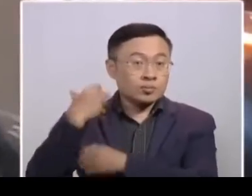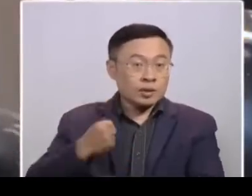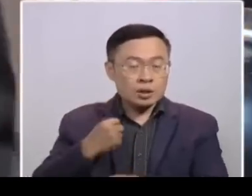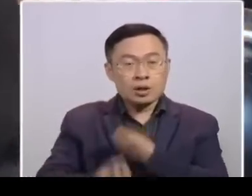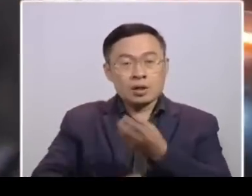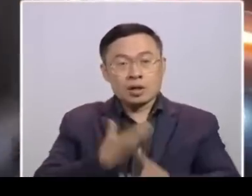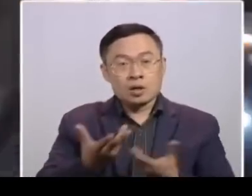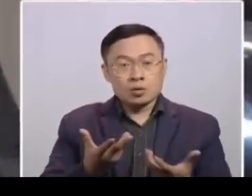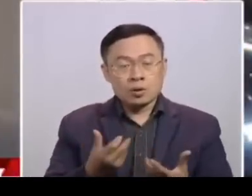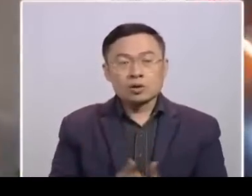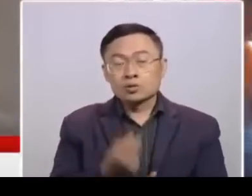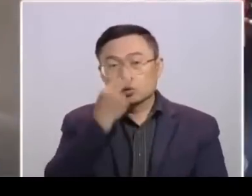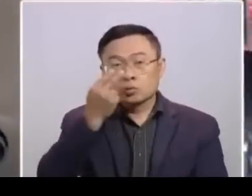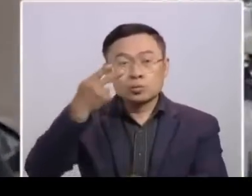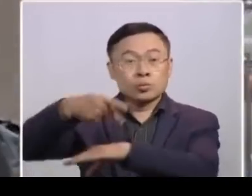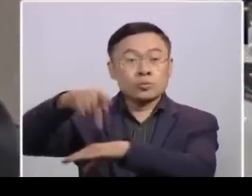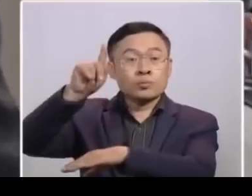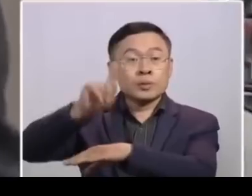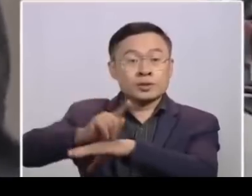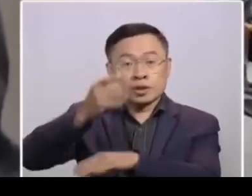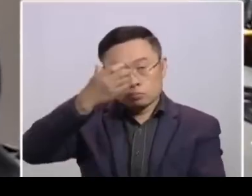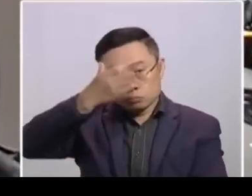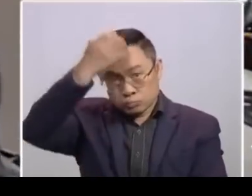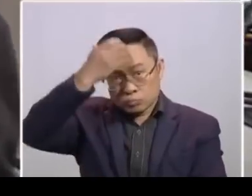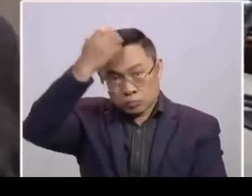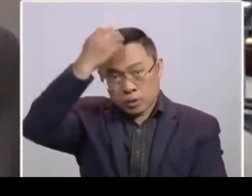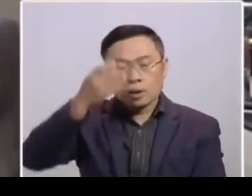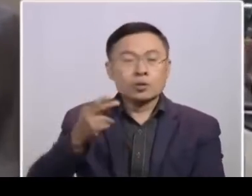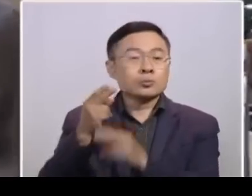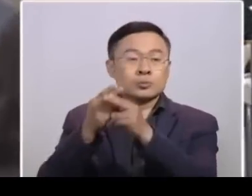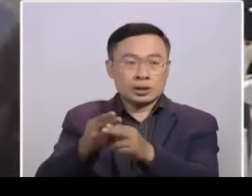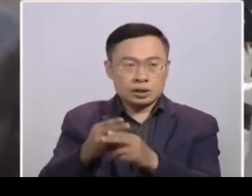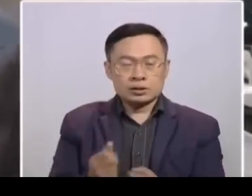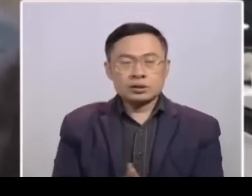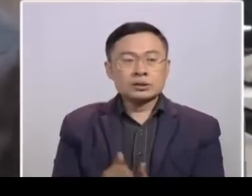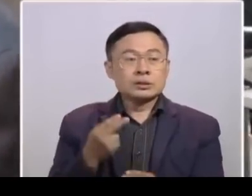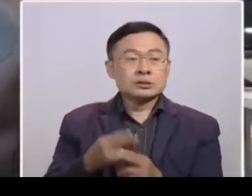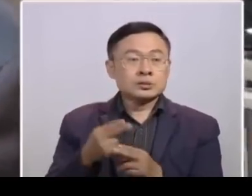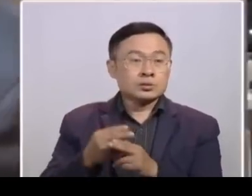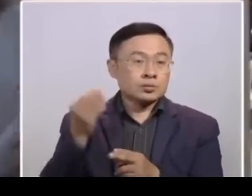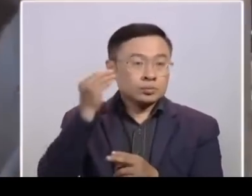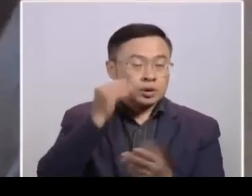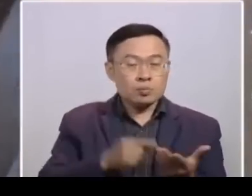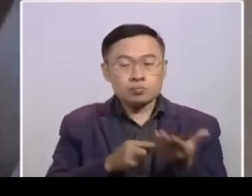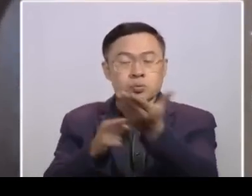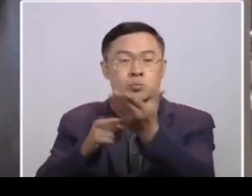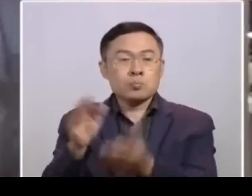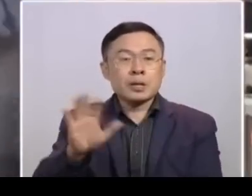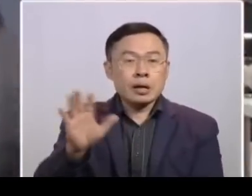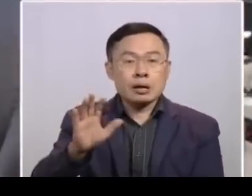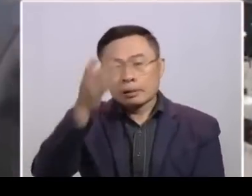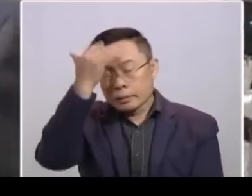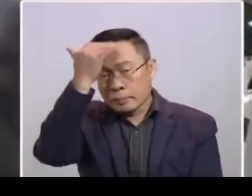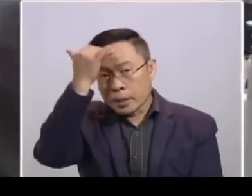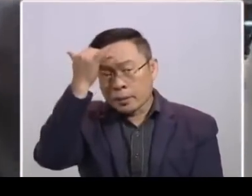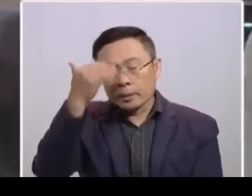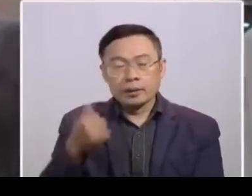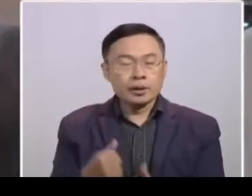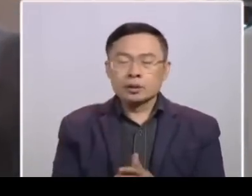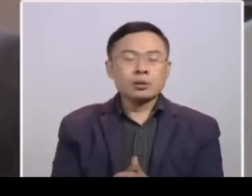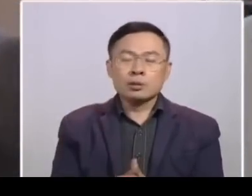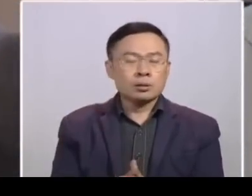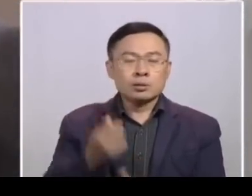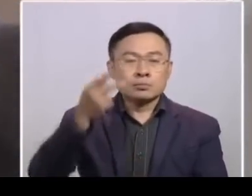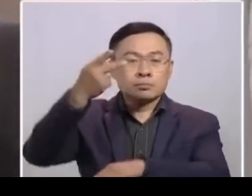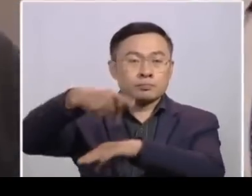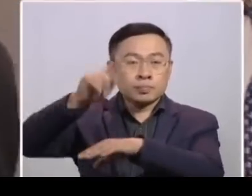ให้ไปถามกับประธานสภากรณีรัฐสภามีมติไม่ให้เสนอชื่อคุณพิธาลิ้มเจริญรัตน์เข้าสู่กระบวนการโหวตนายกรัฐมนตรี